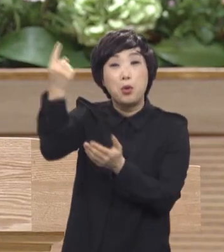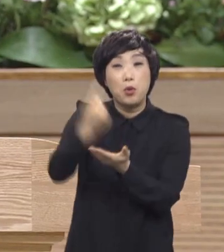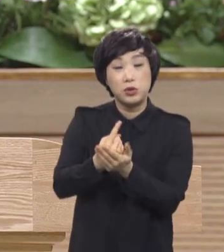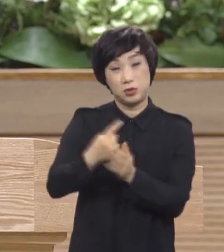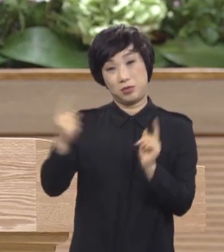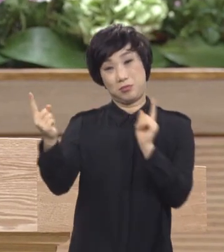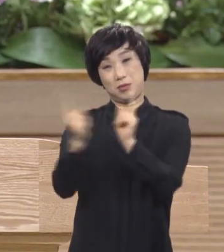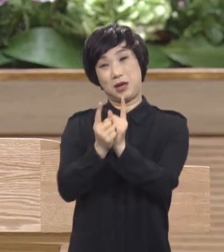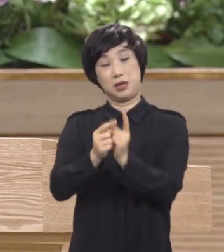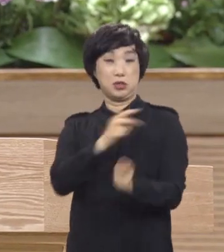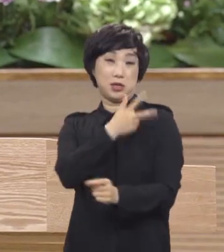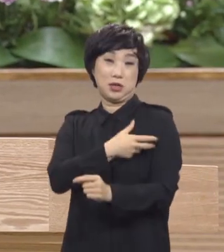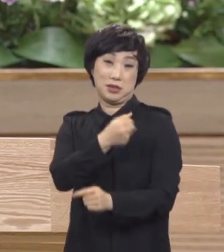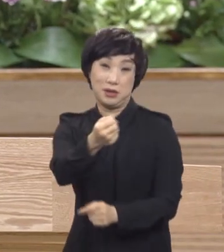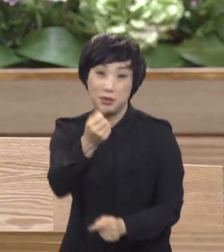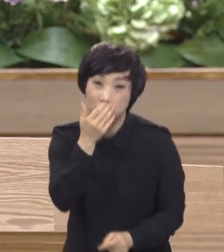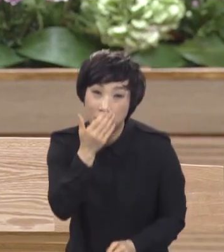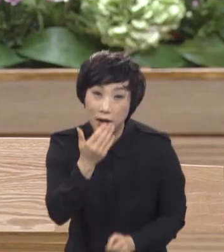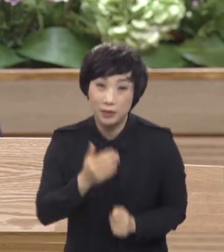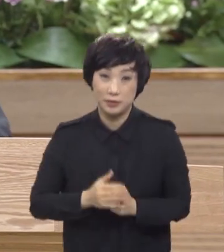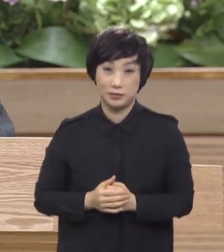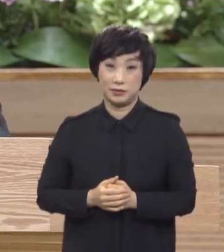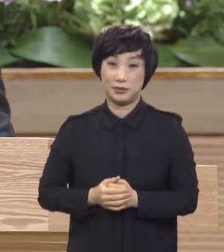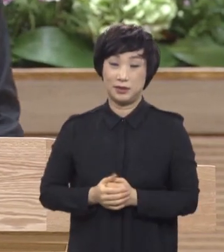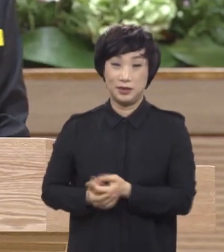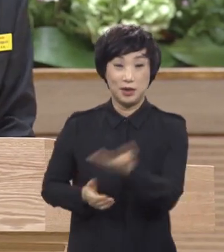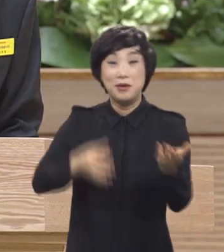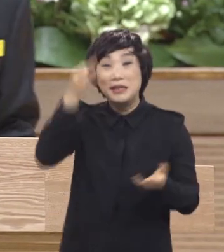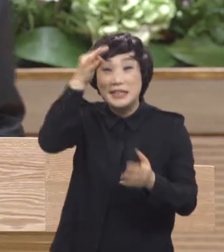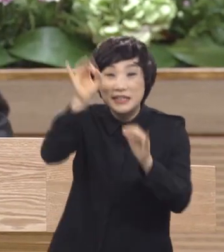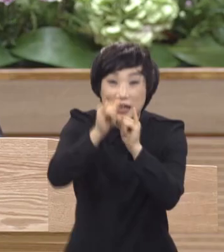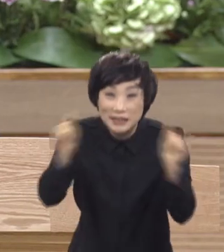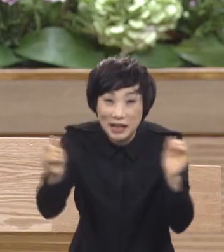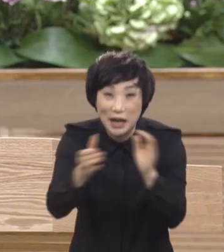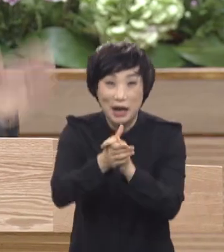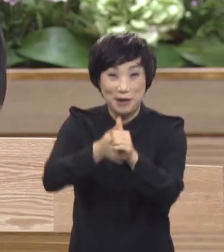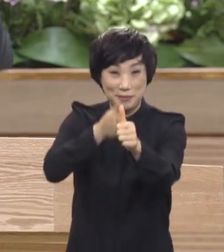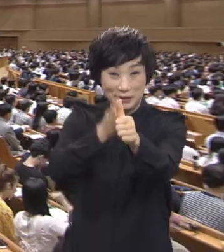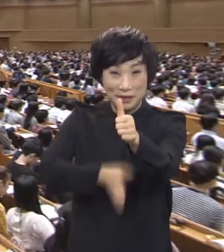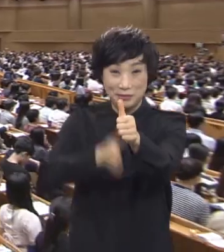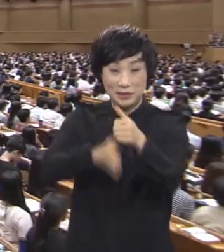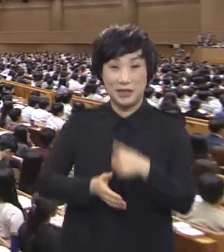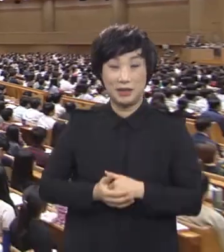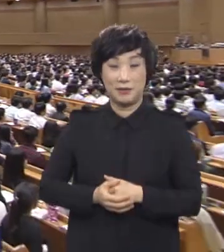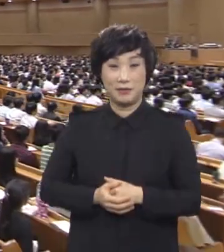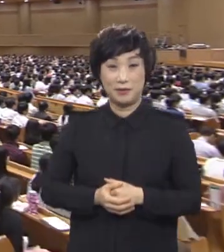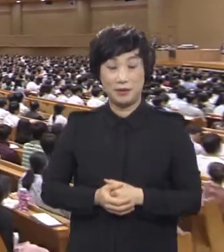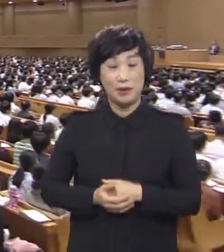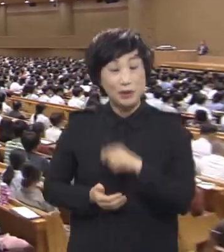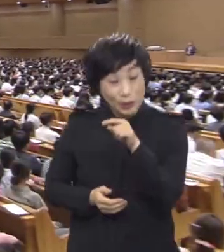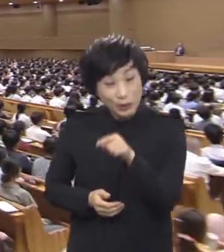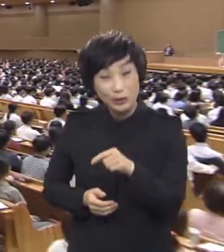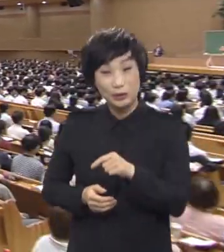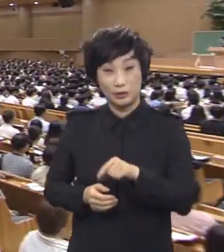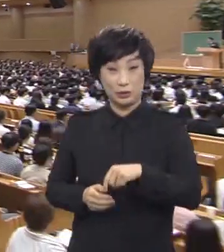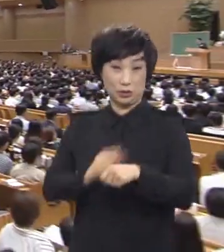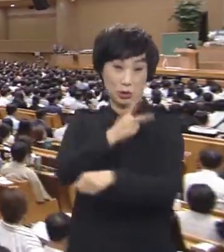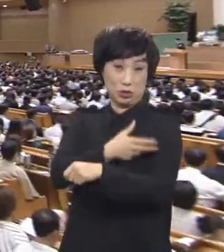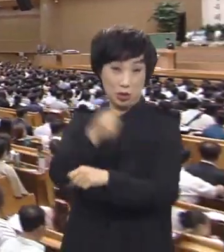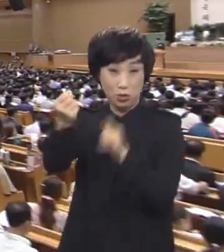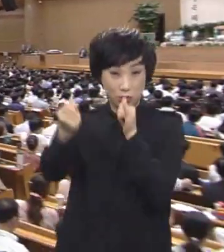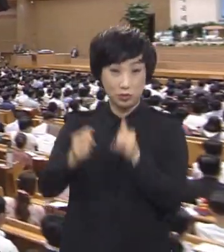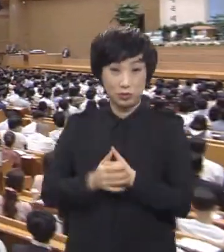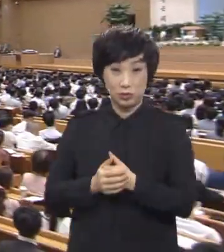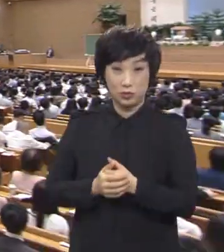자격이 있는 사람이다 인정하면 아멘합시다 그런 사람이 자격이 있다는 거예요